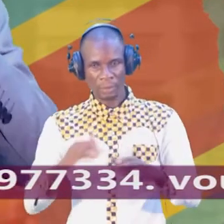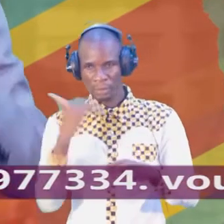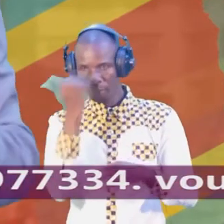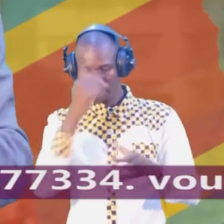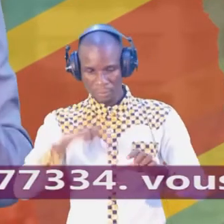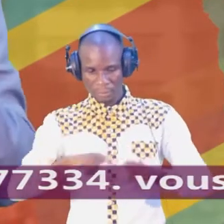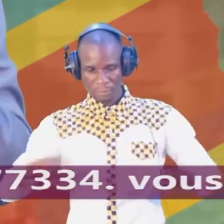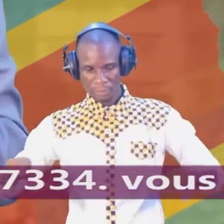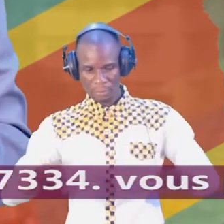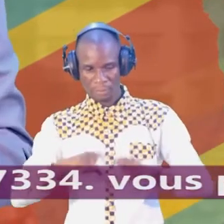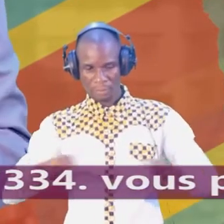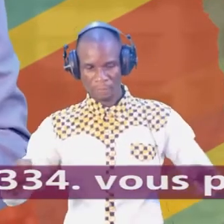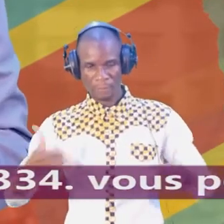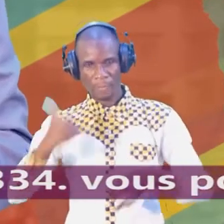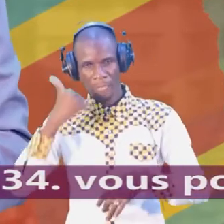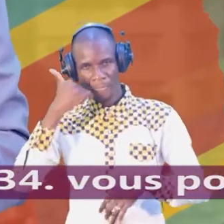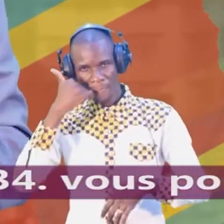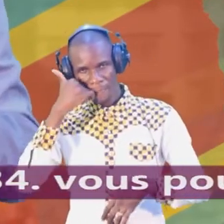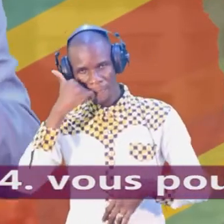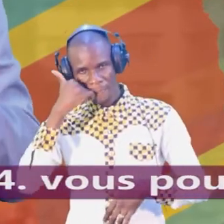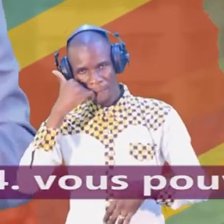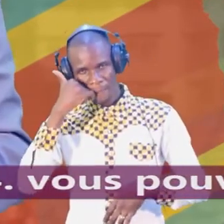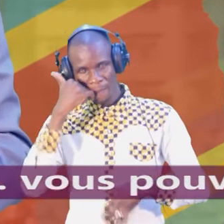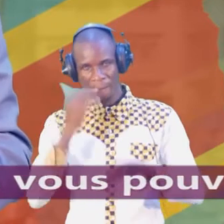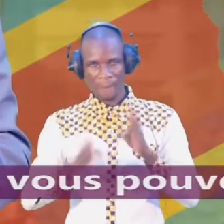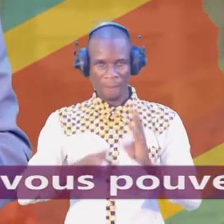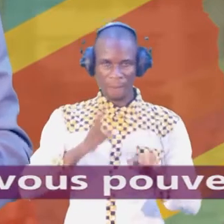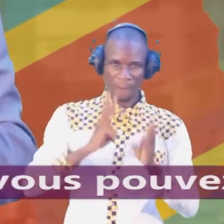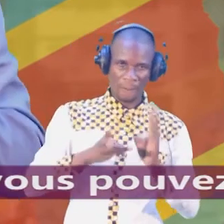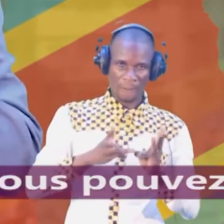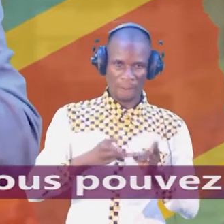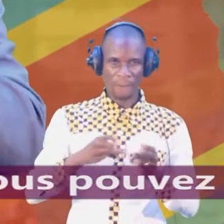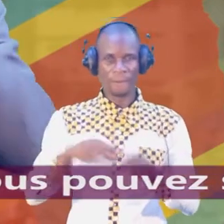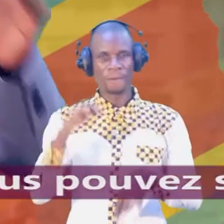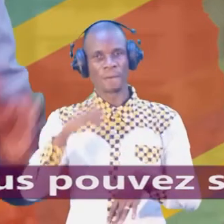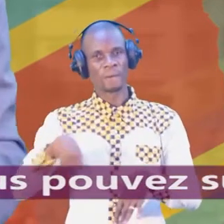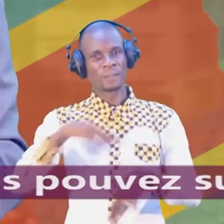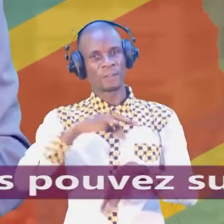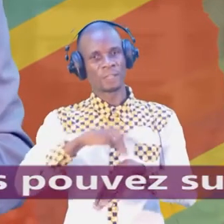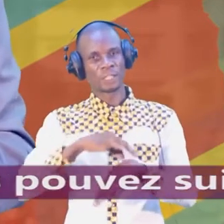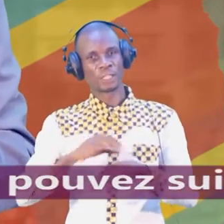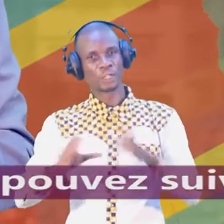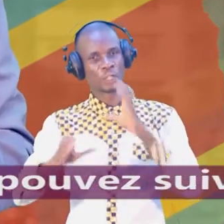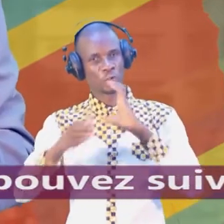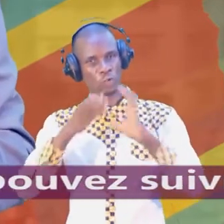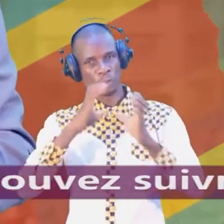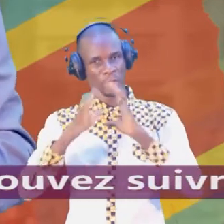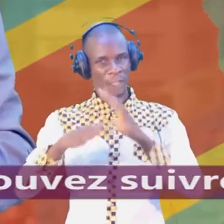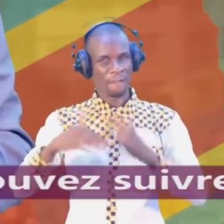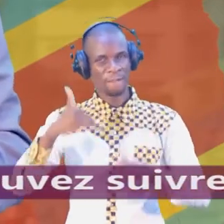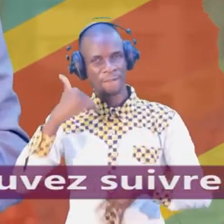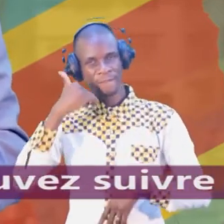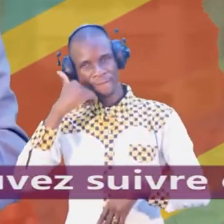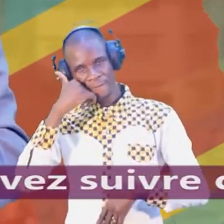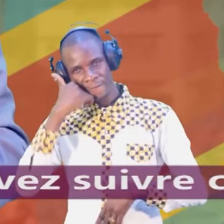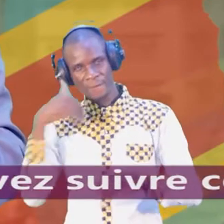na lokasa izali kotambola na se boko tanga e pai wapi boko kome la biso